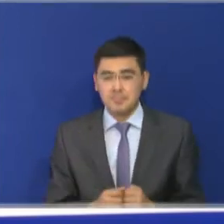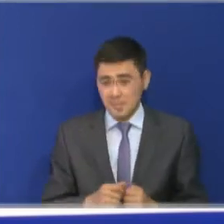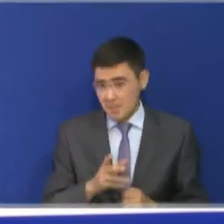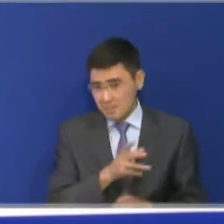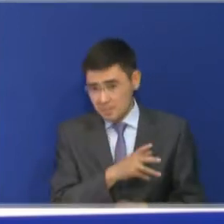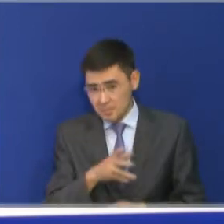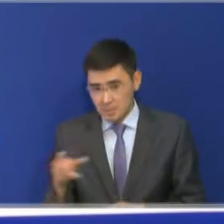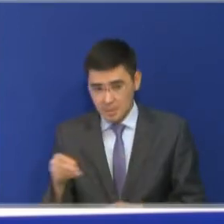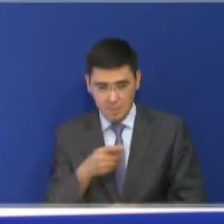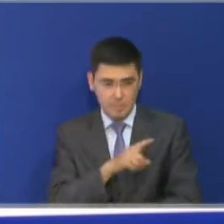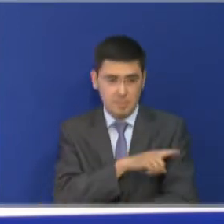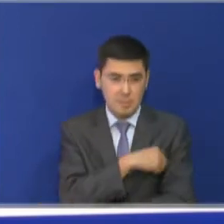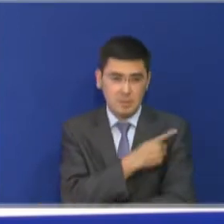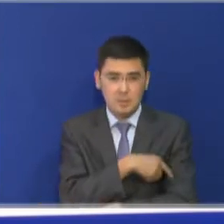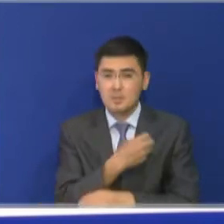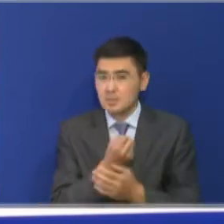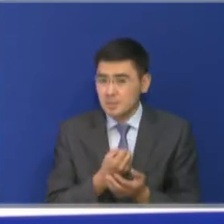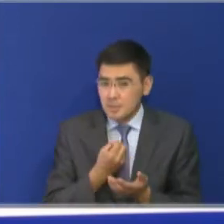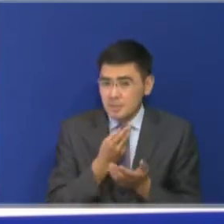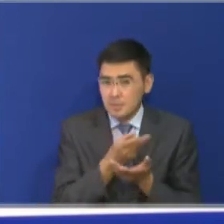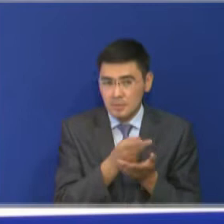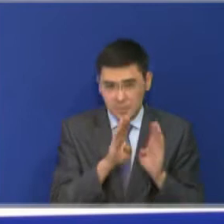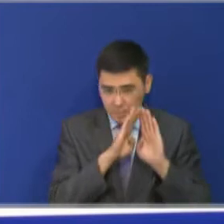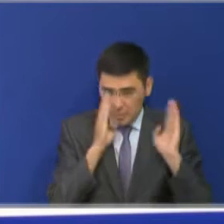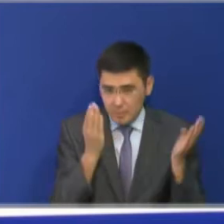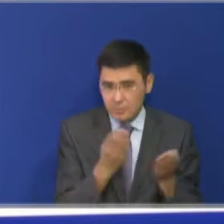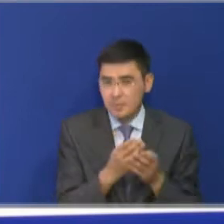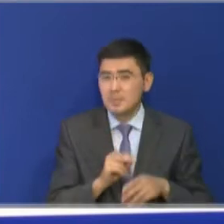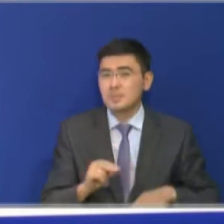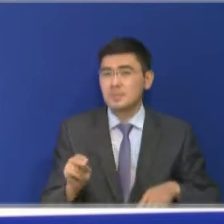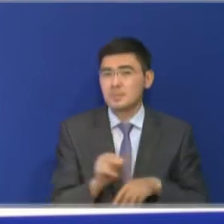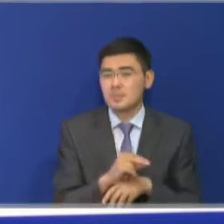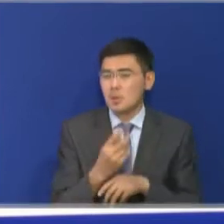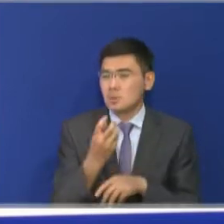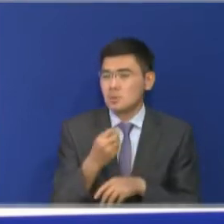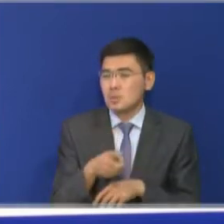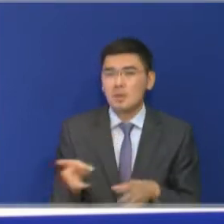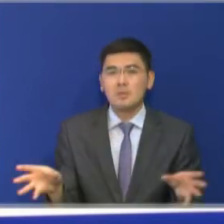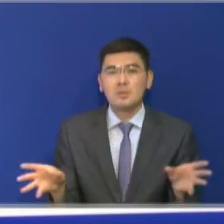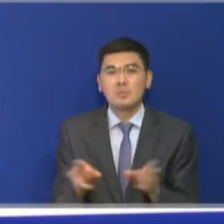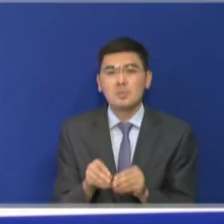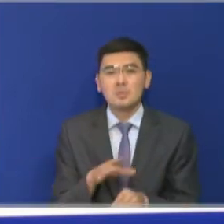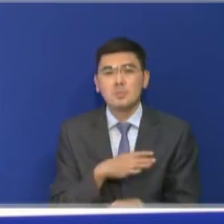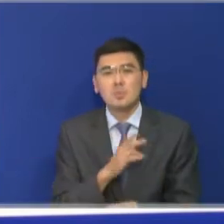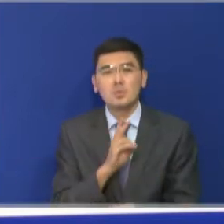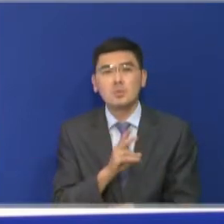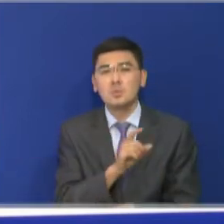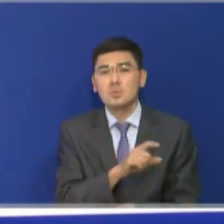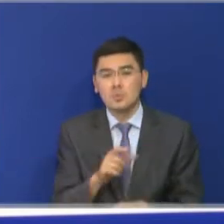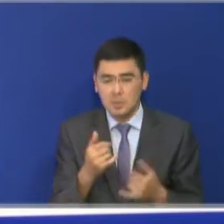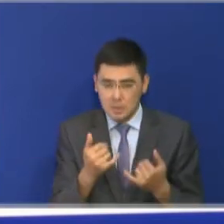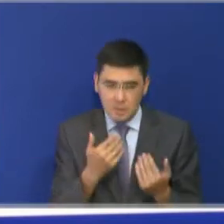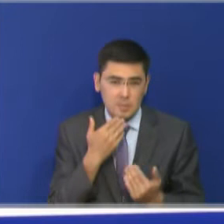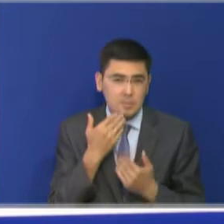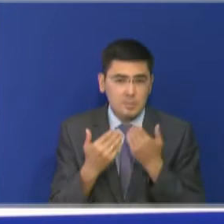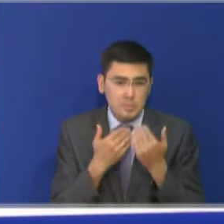науқастардың барлығы инфекциялық стационарға жатқызылды. Байланыста болған адамдарды эпидемиологиялық тексеру және медициналық тексеру